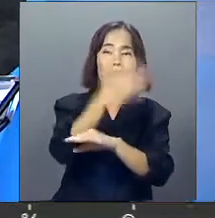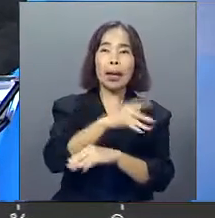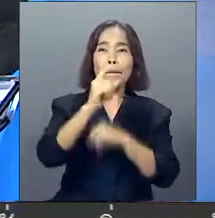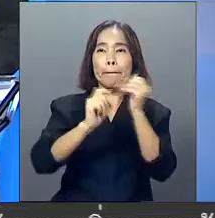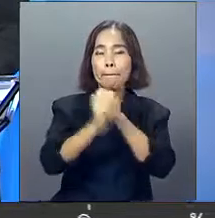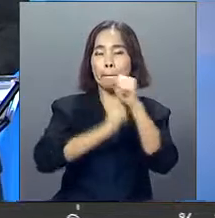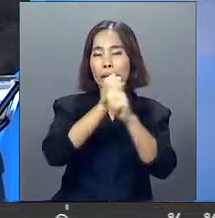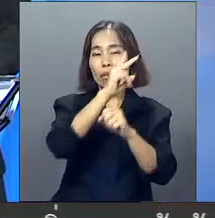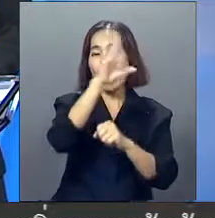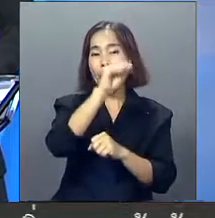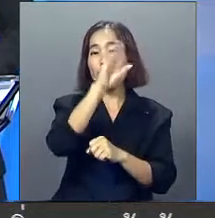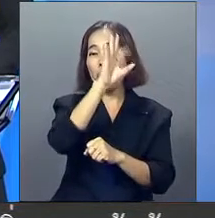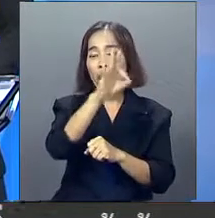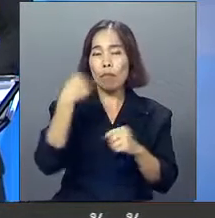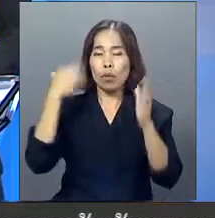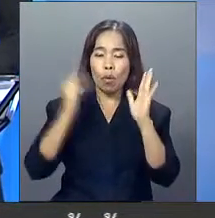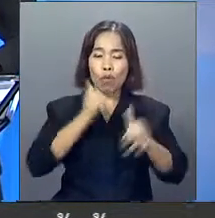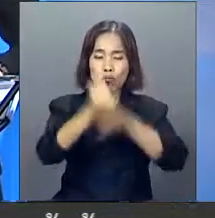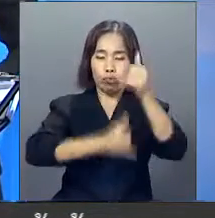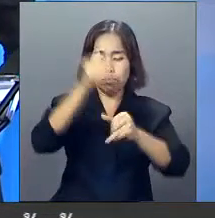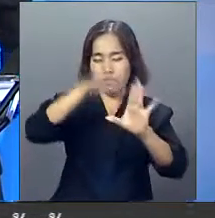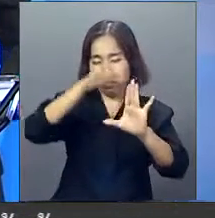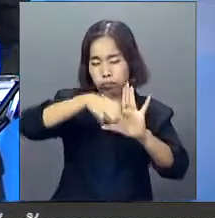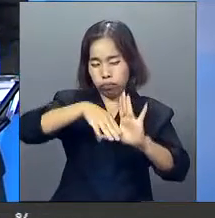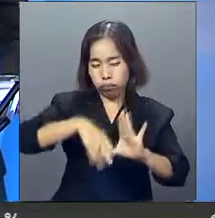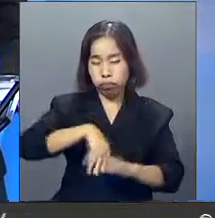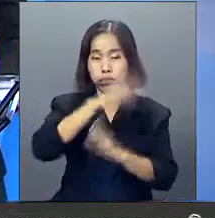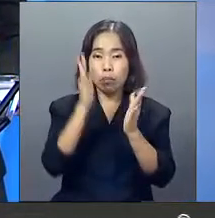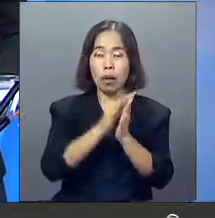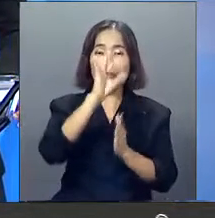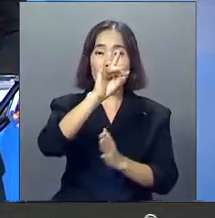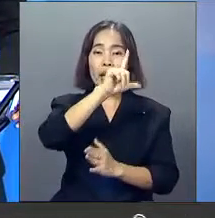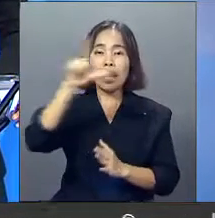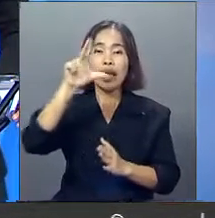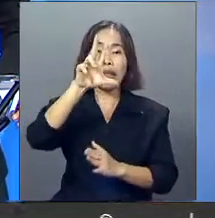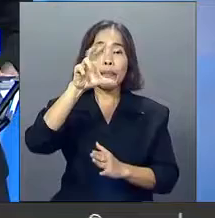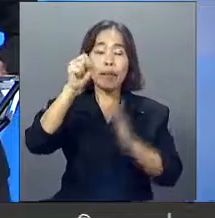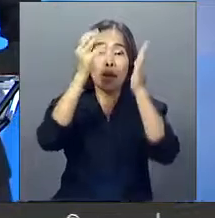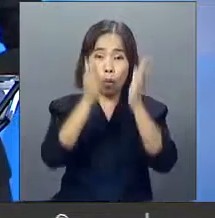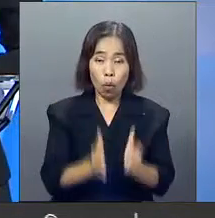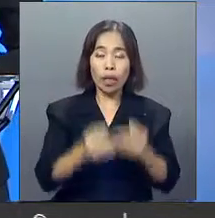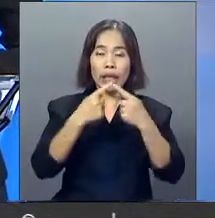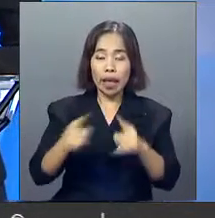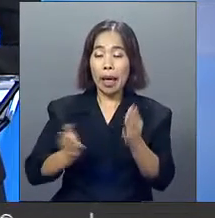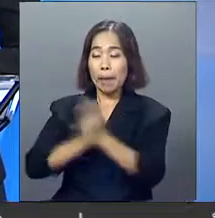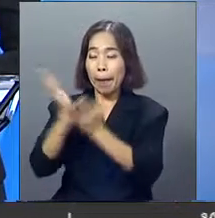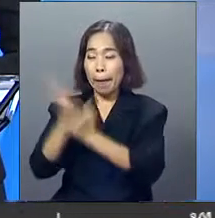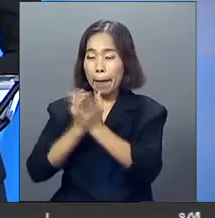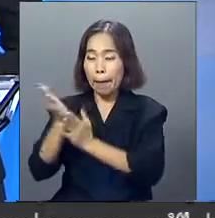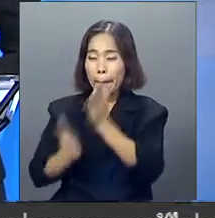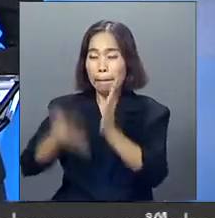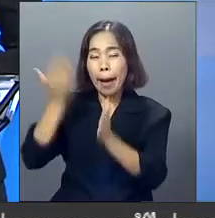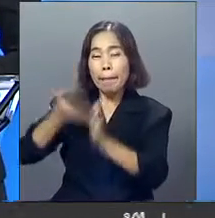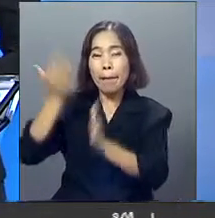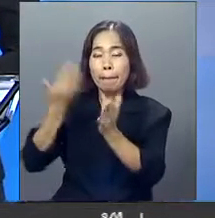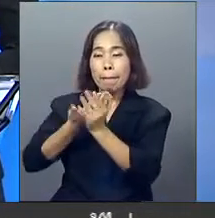2559มีผู้ที่ไปโทะเบีนคนจนทั้งสิ้น 8 ล้าน 3 แสนคนแต่ประกฎวาผ่านคณสมบัติแล้วก็ได้